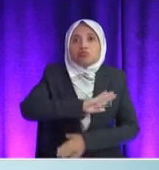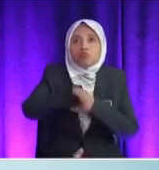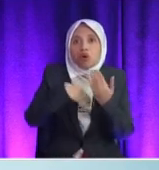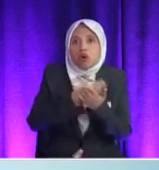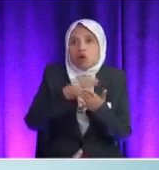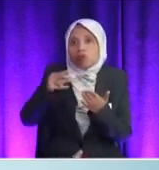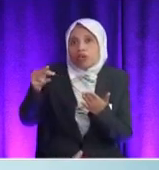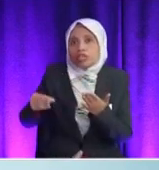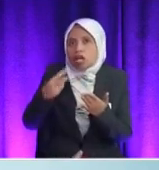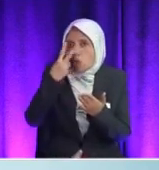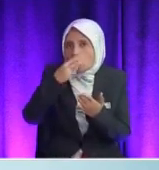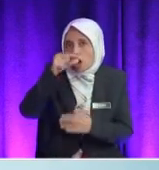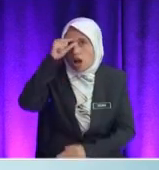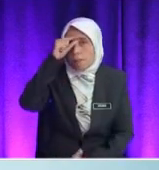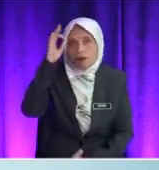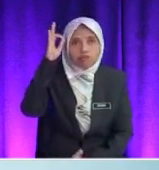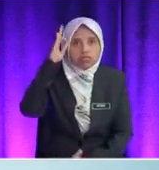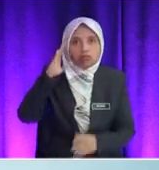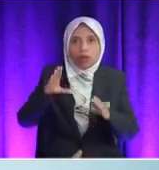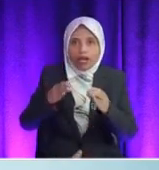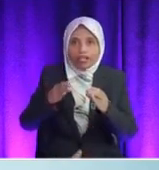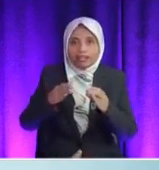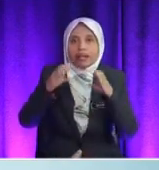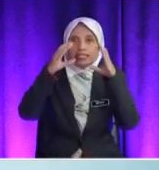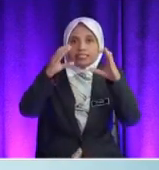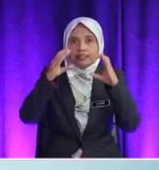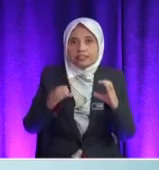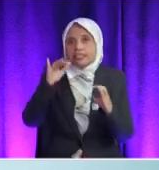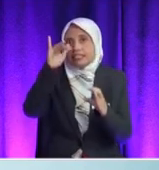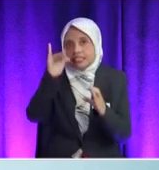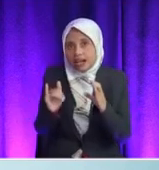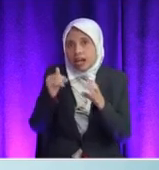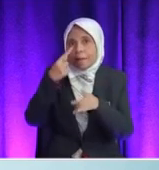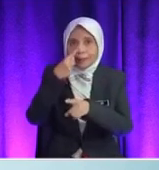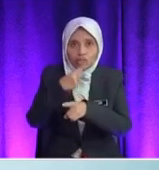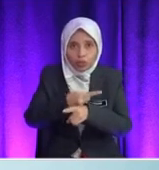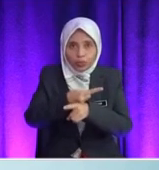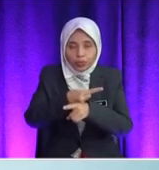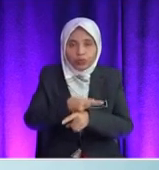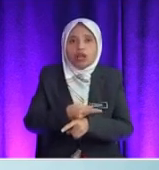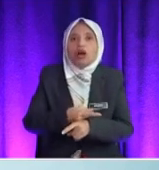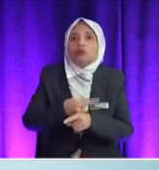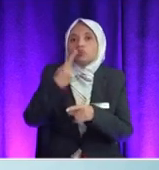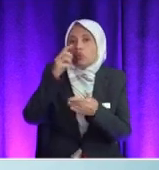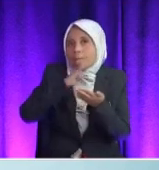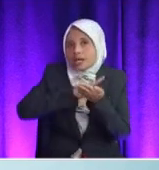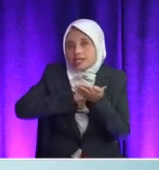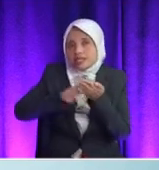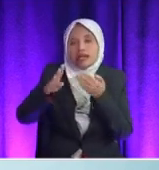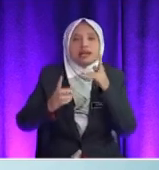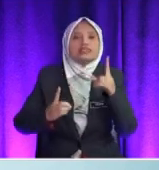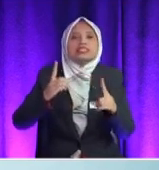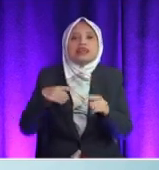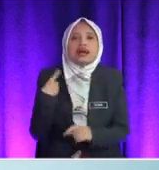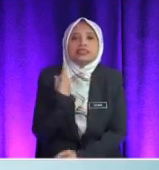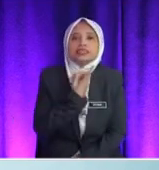Oh baguslah Fitriani caleg nih wa'gos ayat ini betul untuk membersihkan kendaraan kita